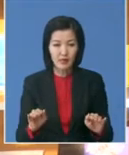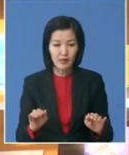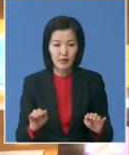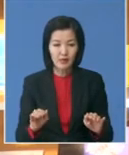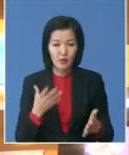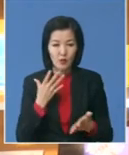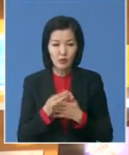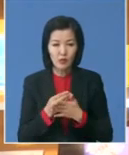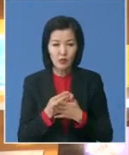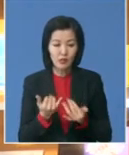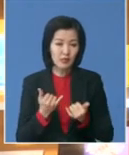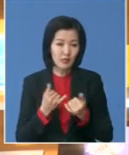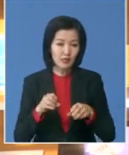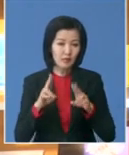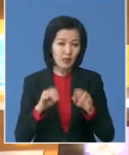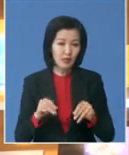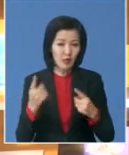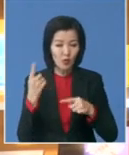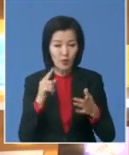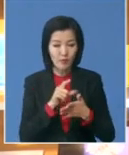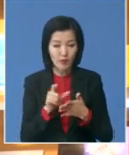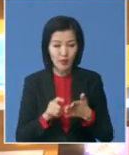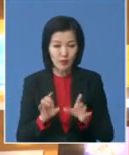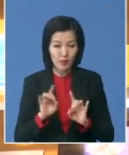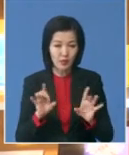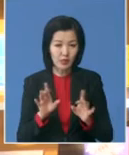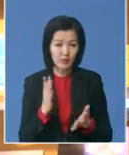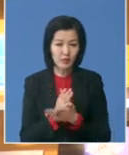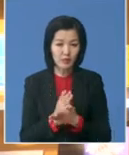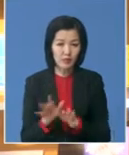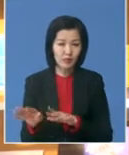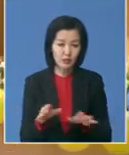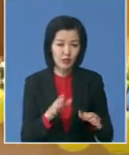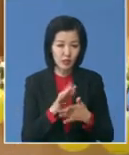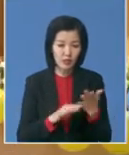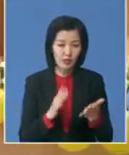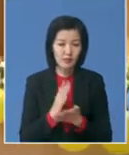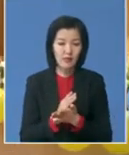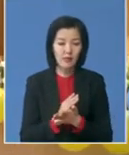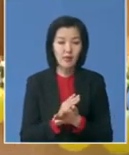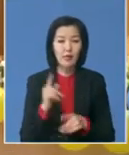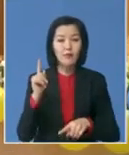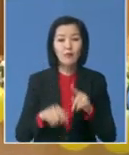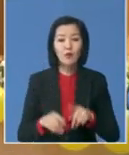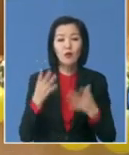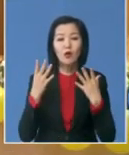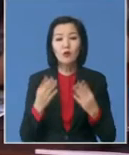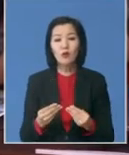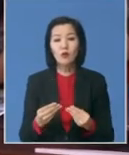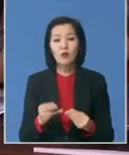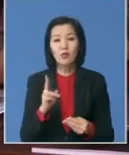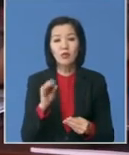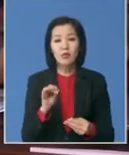ақындары өздерінің арнауларын айтып, осы оқуларды жаңа шарамызды жалғастырып жатыр. Ақынның туған күніне орай Қызылағаш